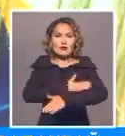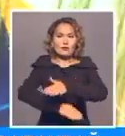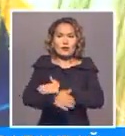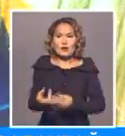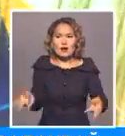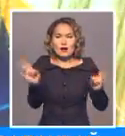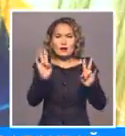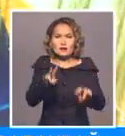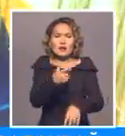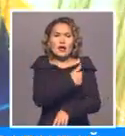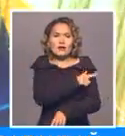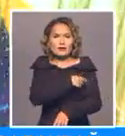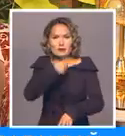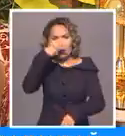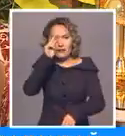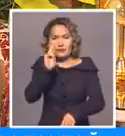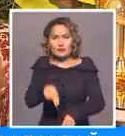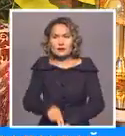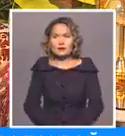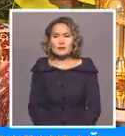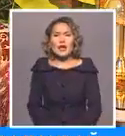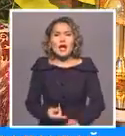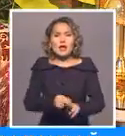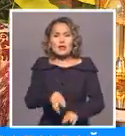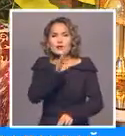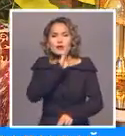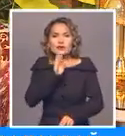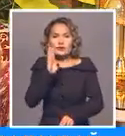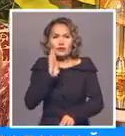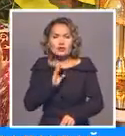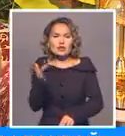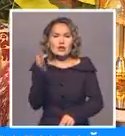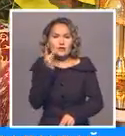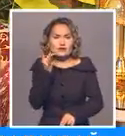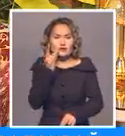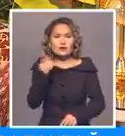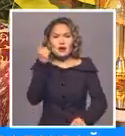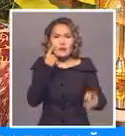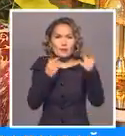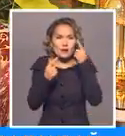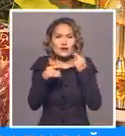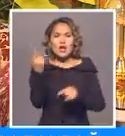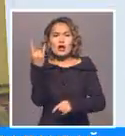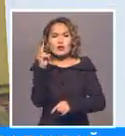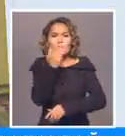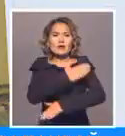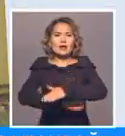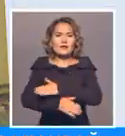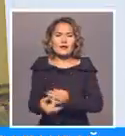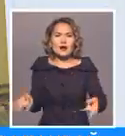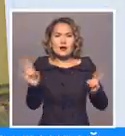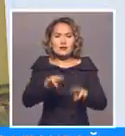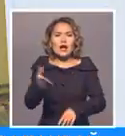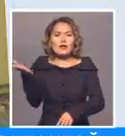Мынау операциядан кейінгі жағдай. Айжан Есмаханова баласының суреттеріне қараған сайын осылай еріксіз егіліп жылайды. Бұрын үйдің